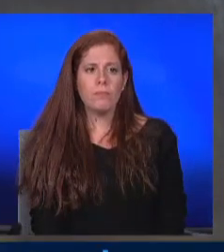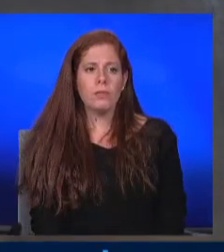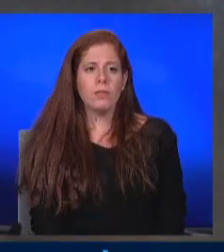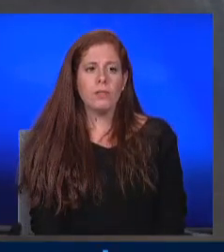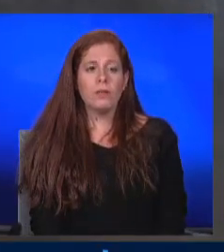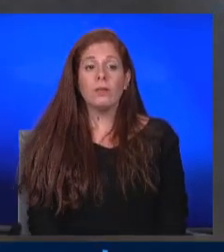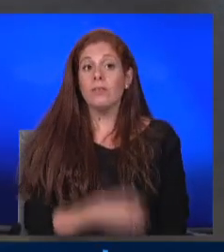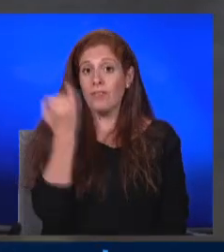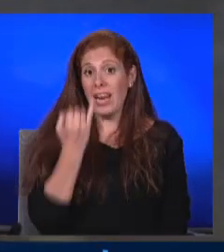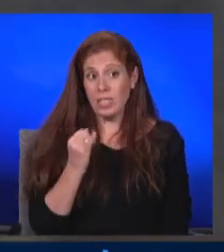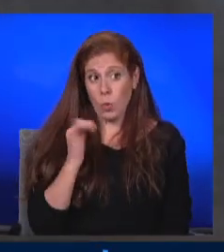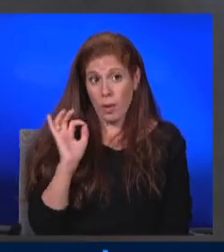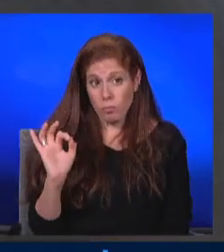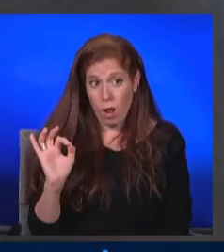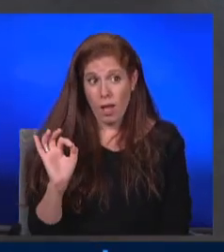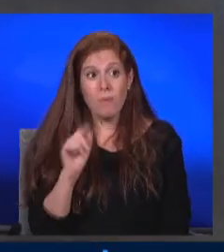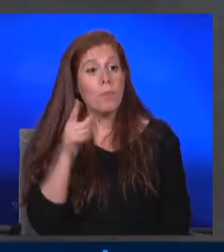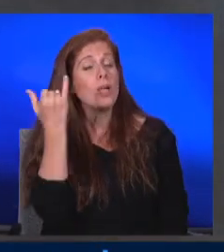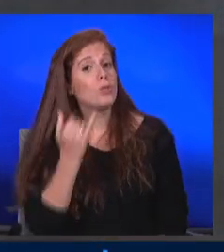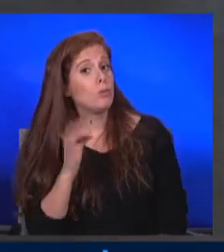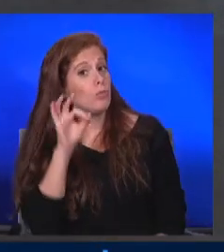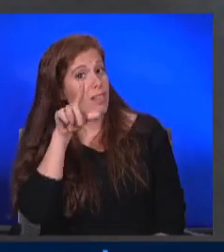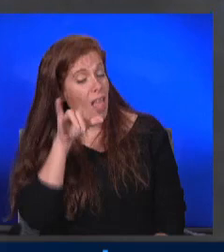ואלה הציורים שלה. זה הציורים של טלי.